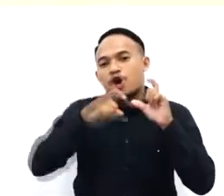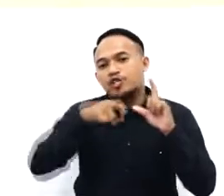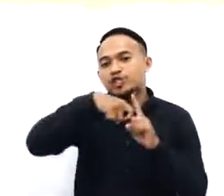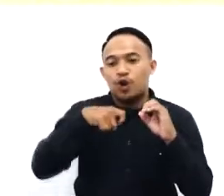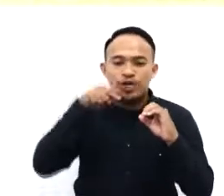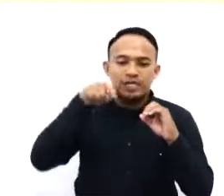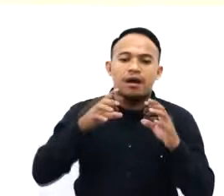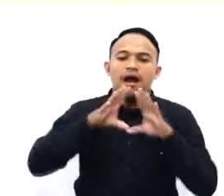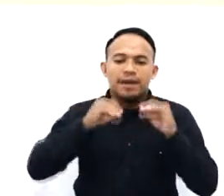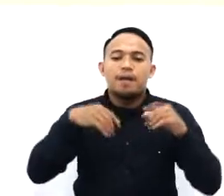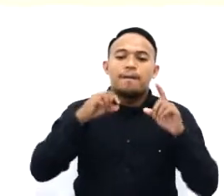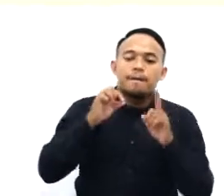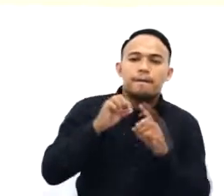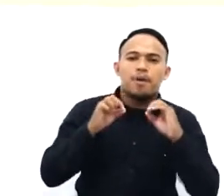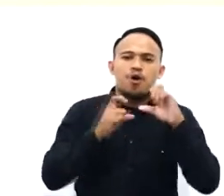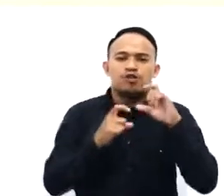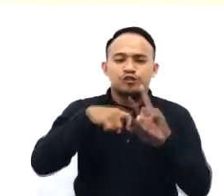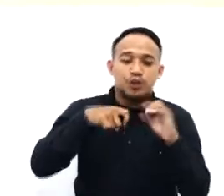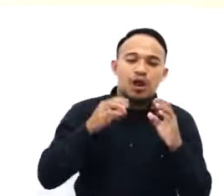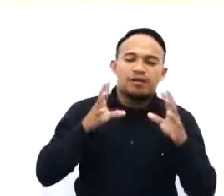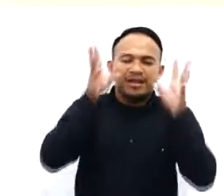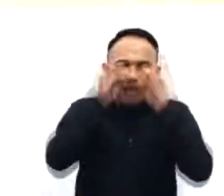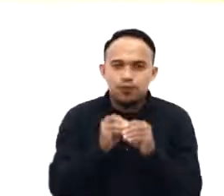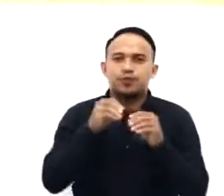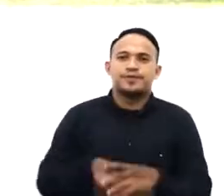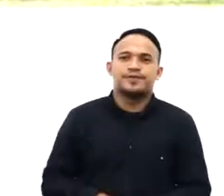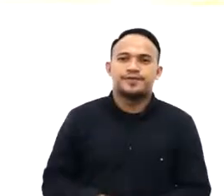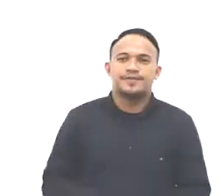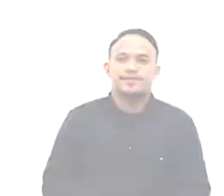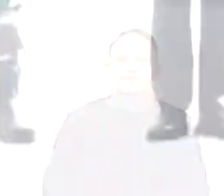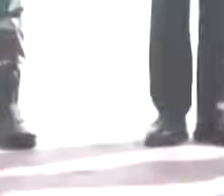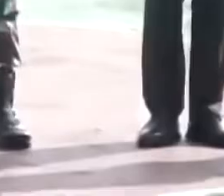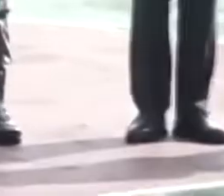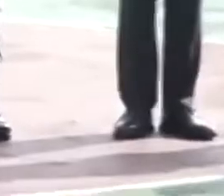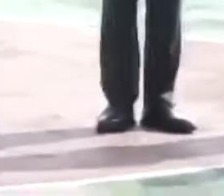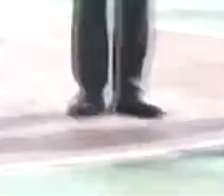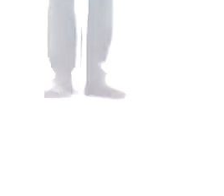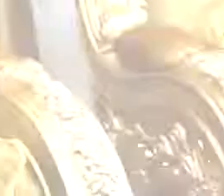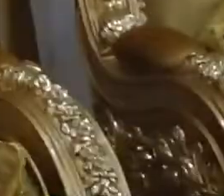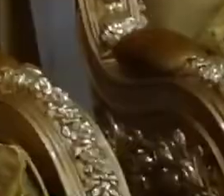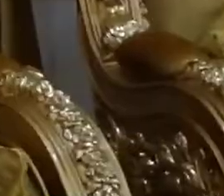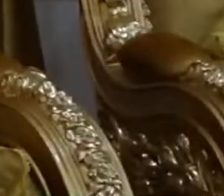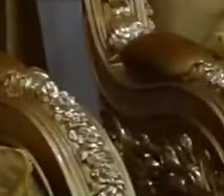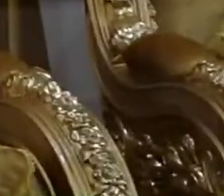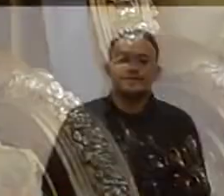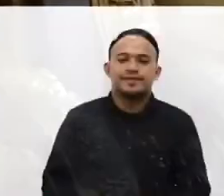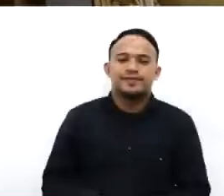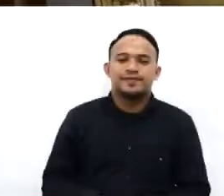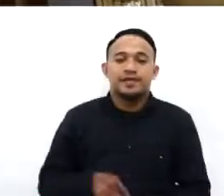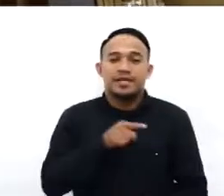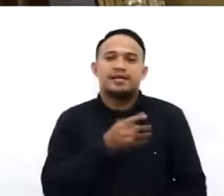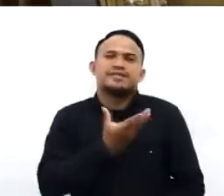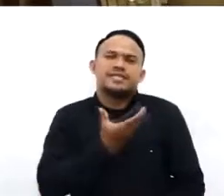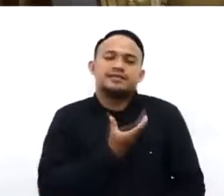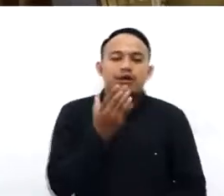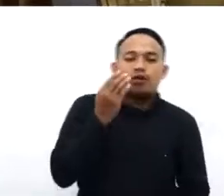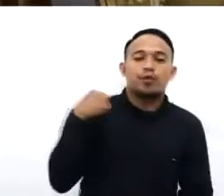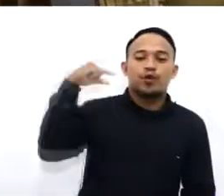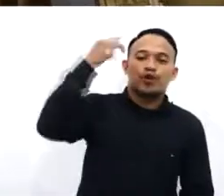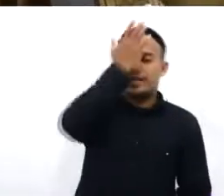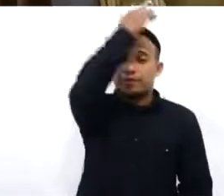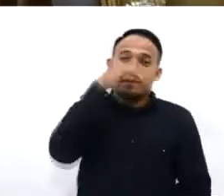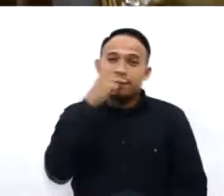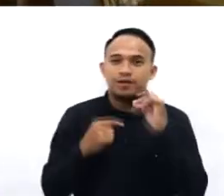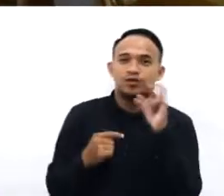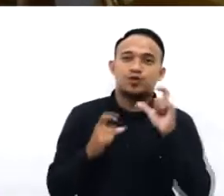masyarakat. Ada pula posko pelayanan dan posko terpadu. Keinginan